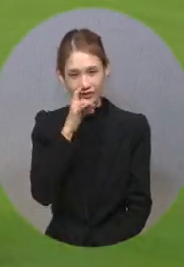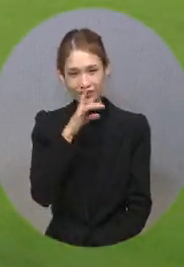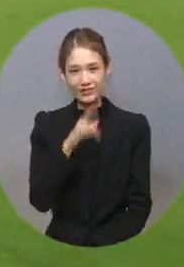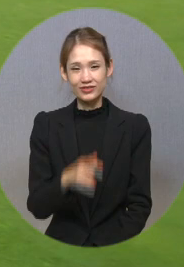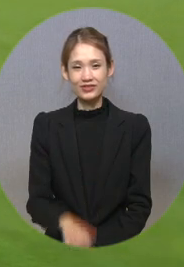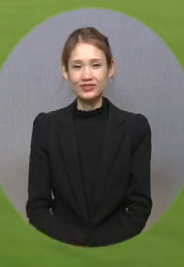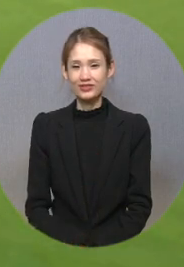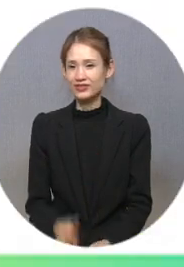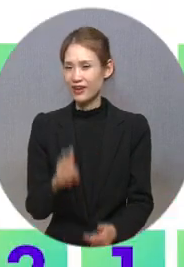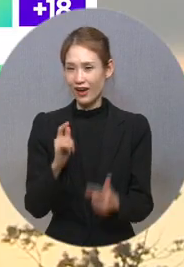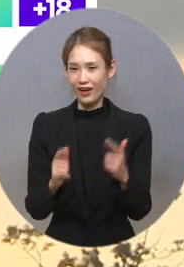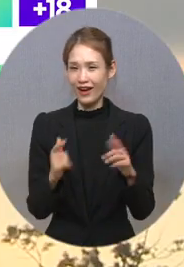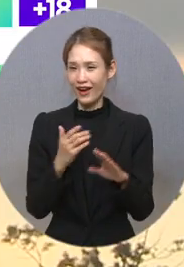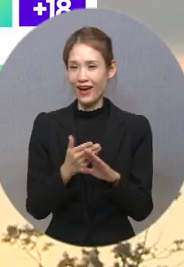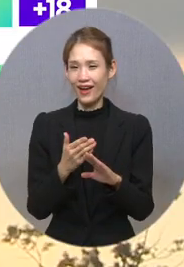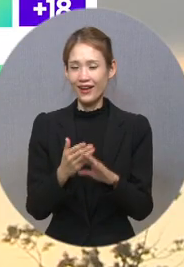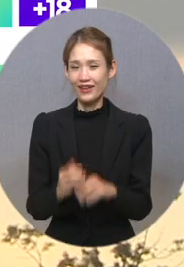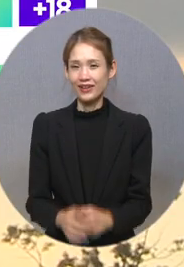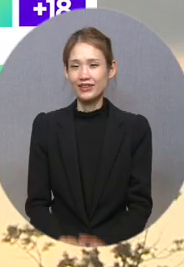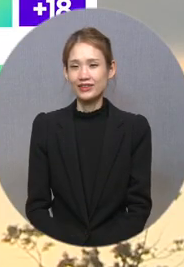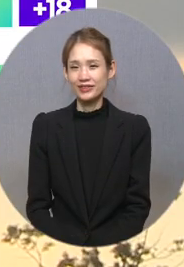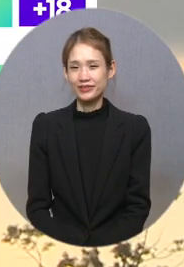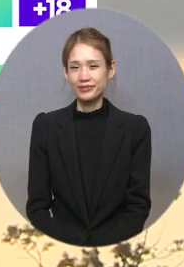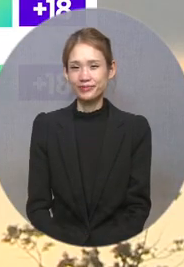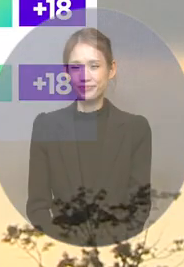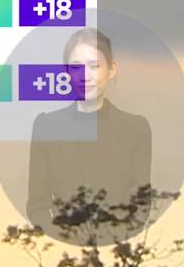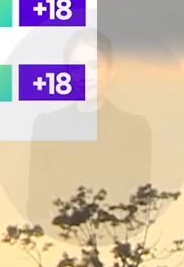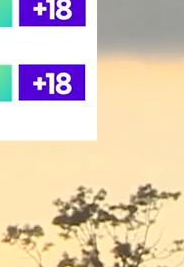다 달라. 괜찮지.